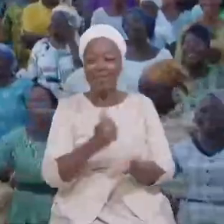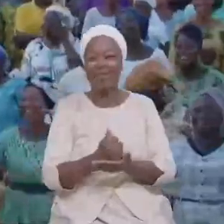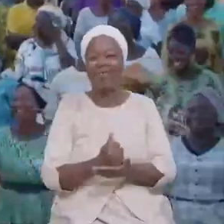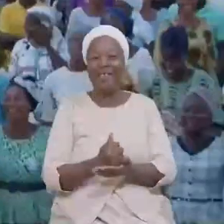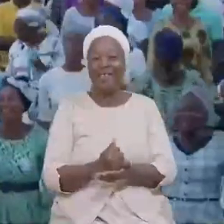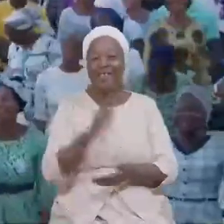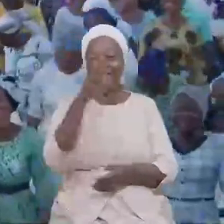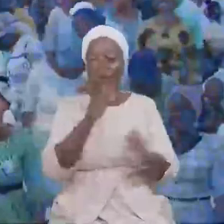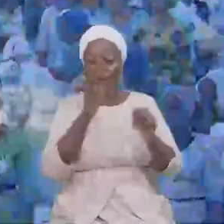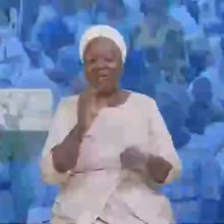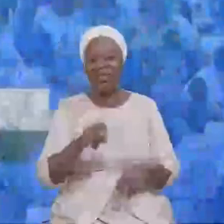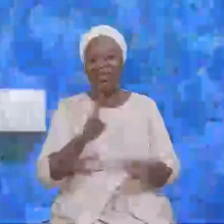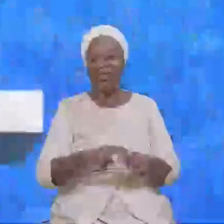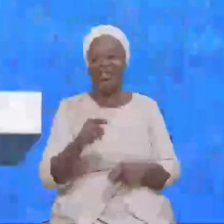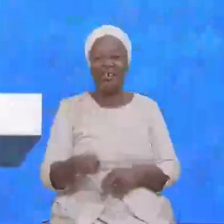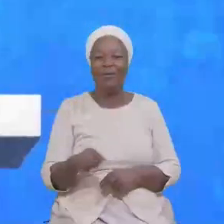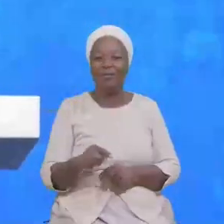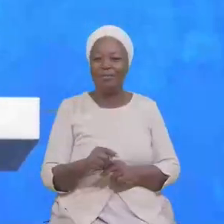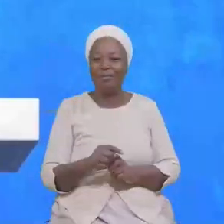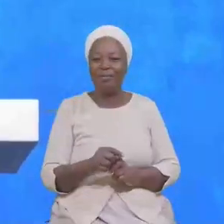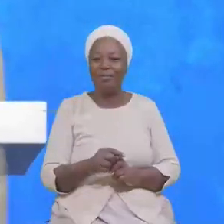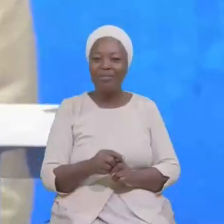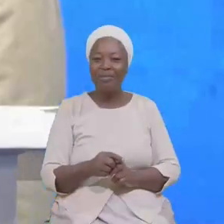Que Dieu bénisse pour vous asseoir.